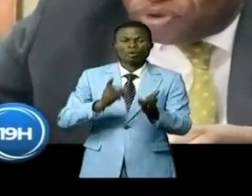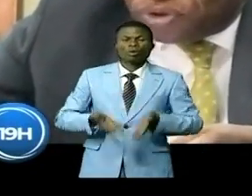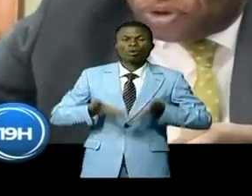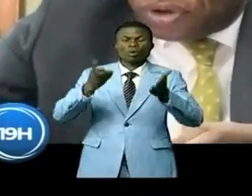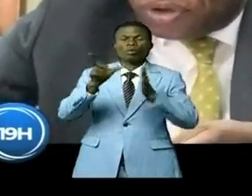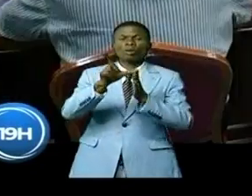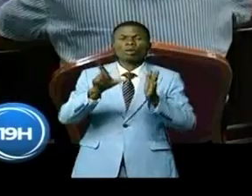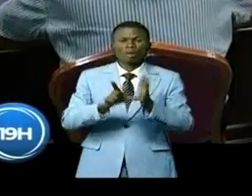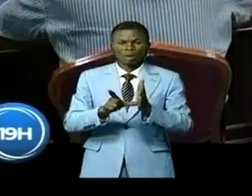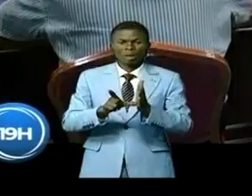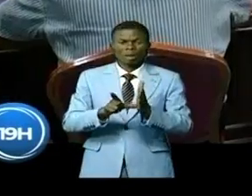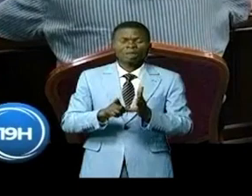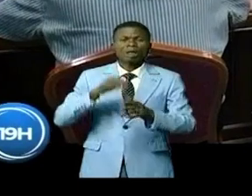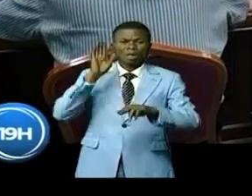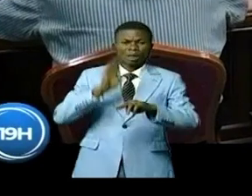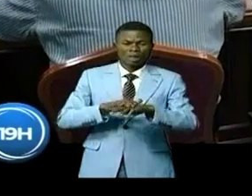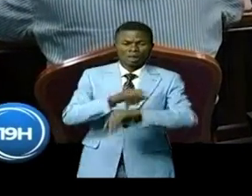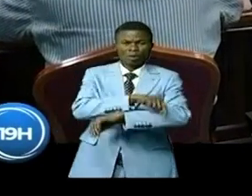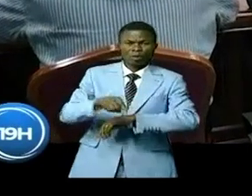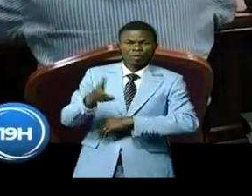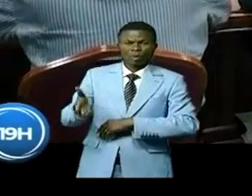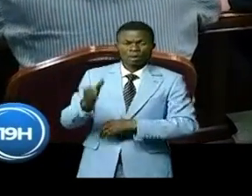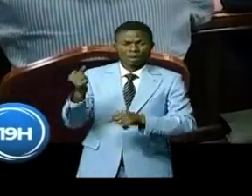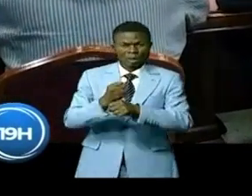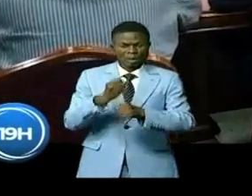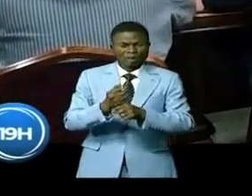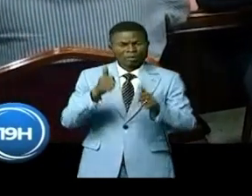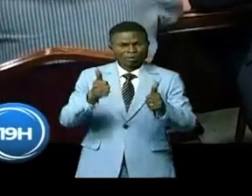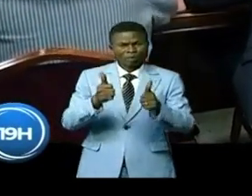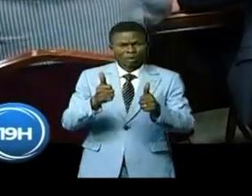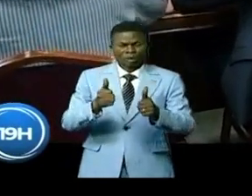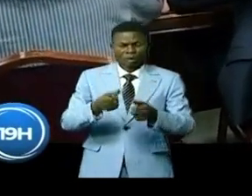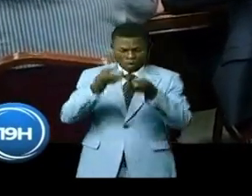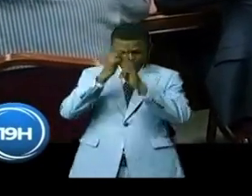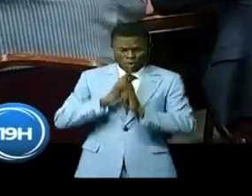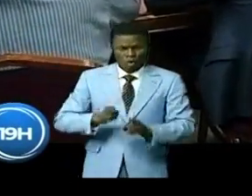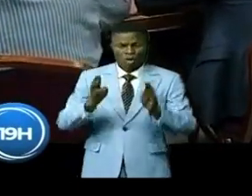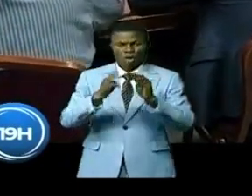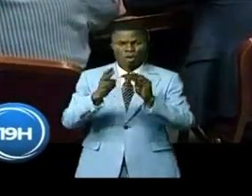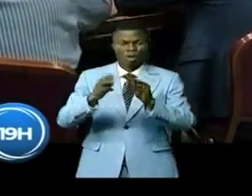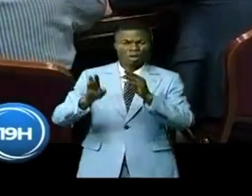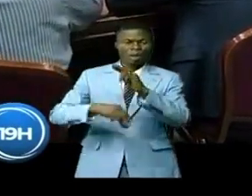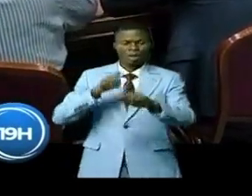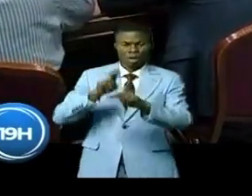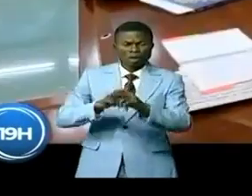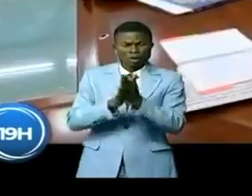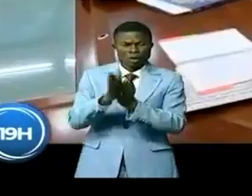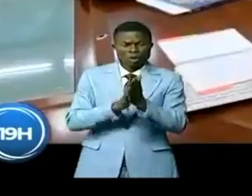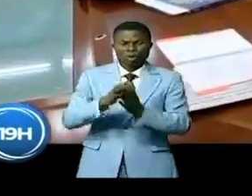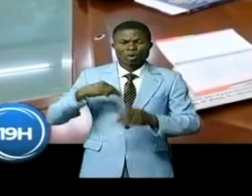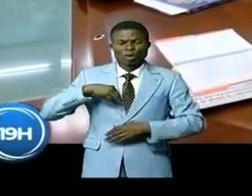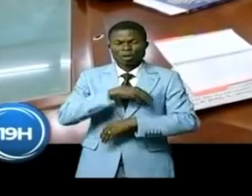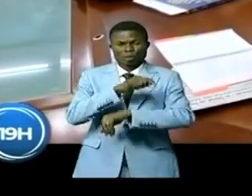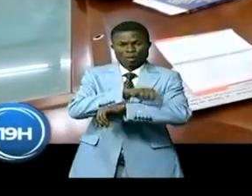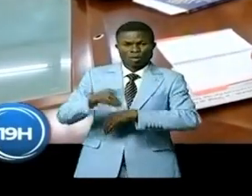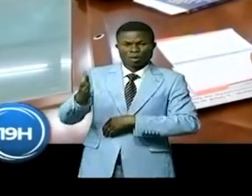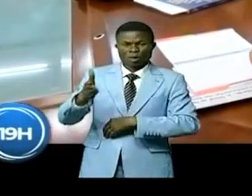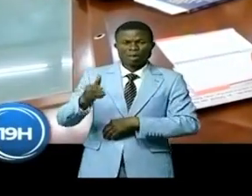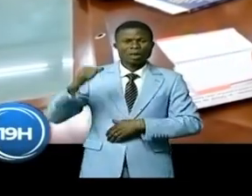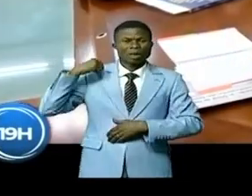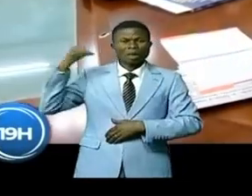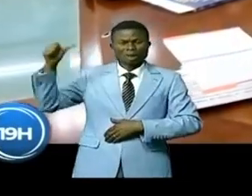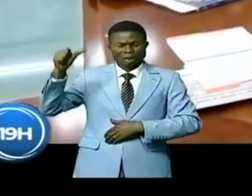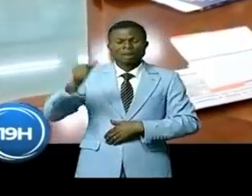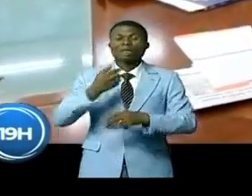de loi qui atterrissent dans leur bureau. Le travail bien fait crédibilise l'Assemblée nationale, souhait des membres du bureau. André Mbata a